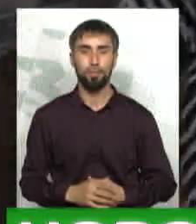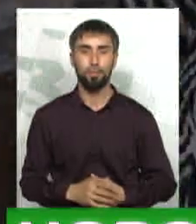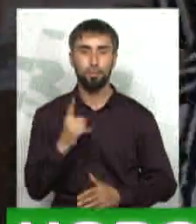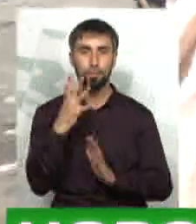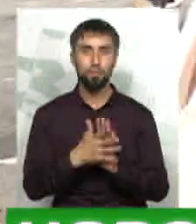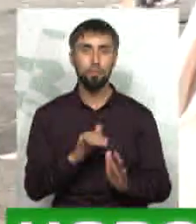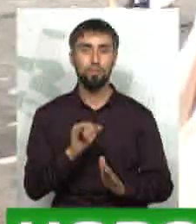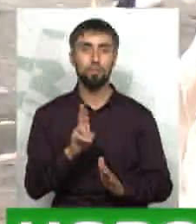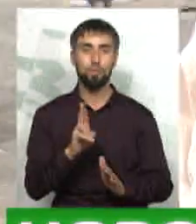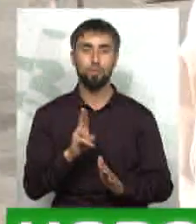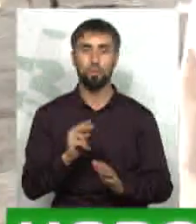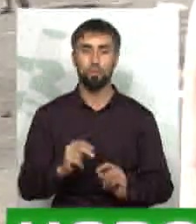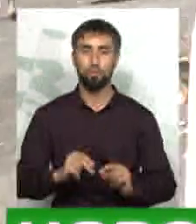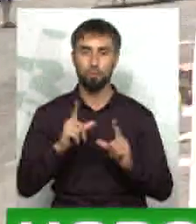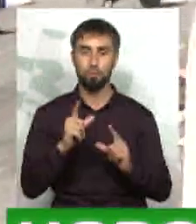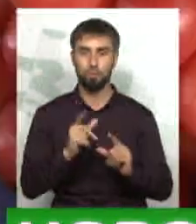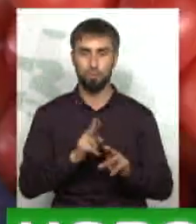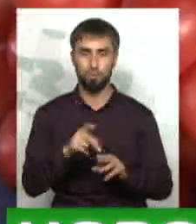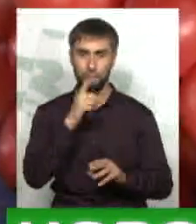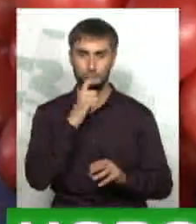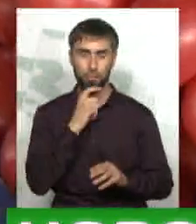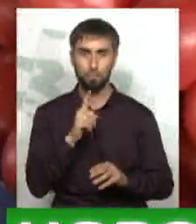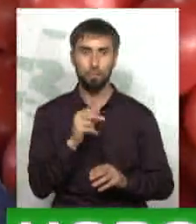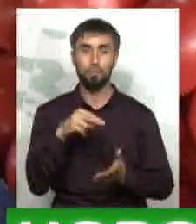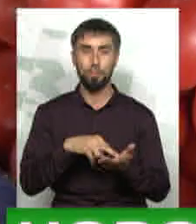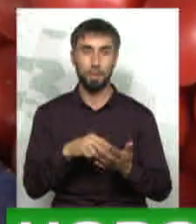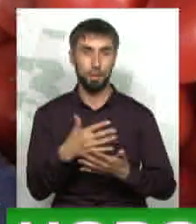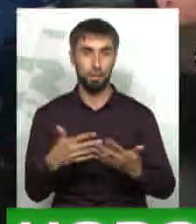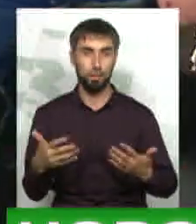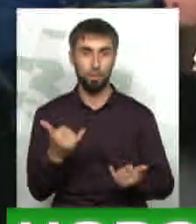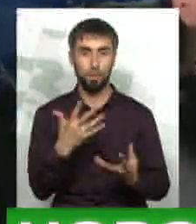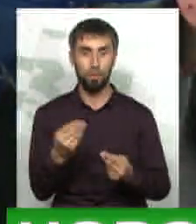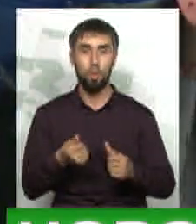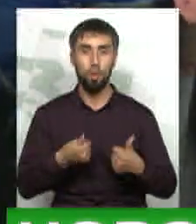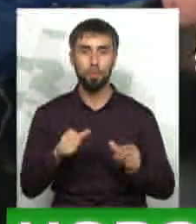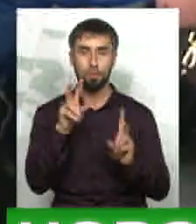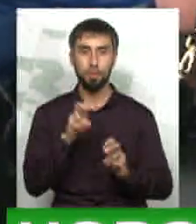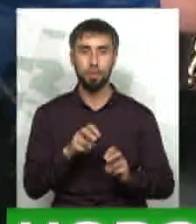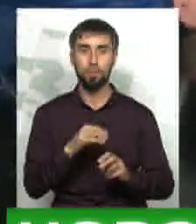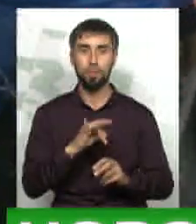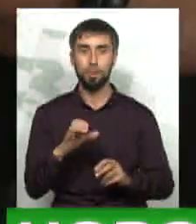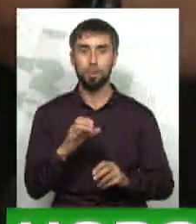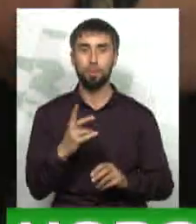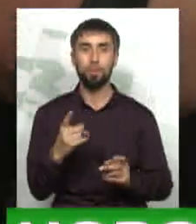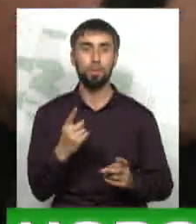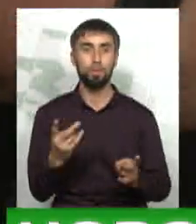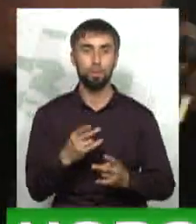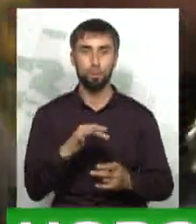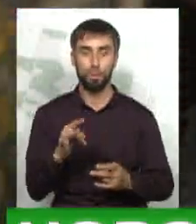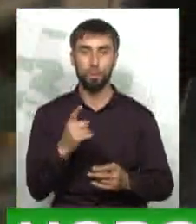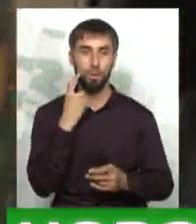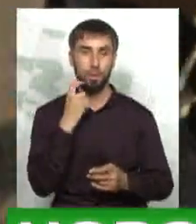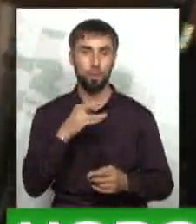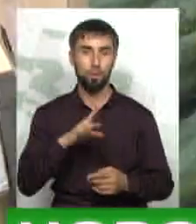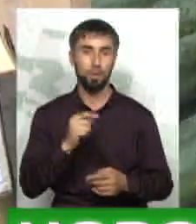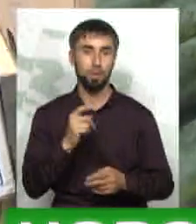Понять, у кого подорожание обосновано, а у кого нет, сложно. Цены везде разные. Сегодня комиссия проверяет прайсы на товары первой необходимости. Сахар,